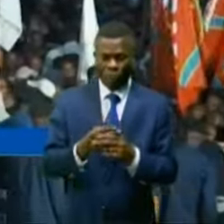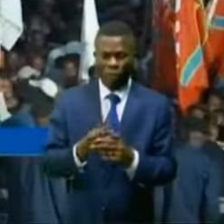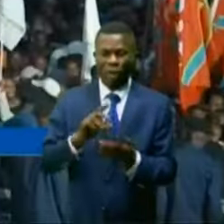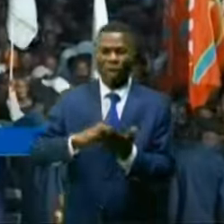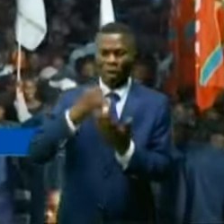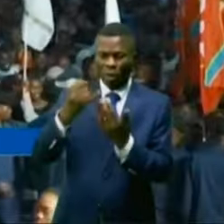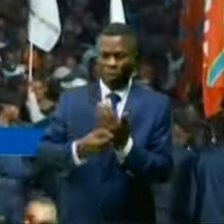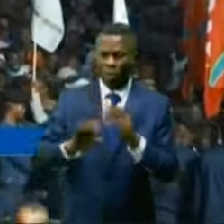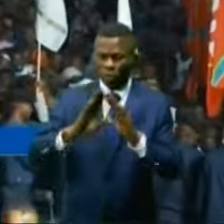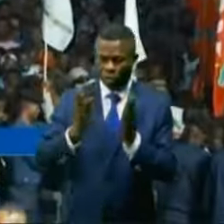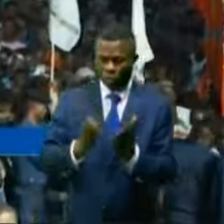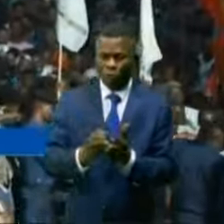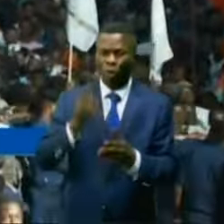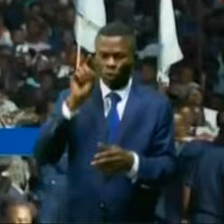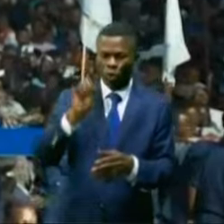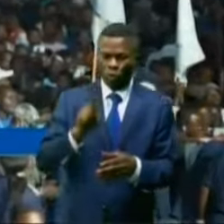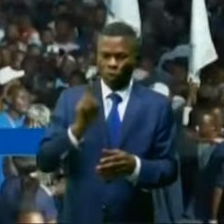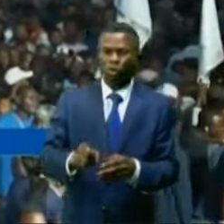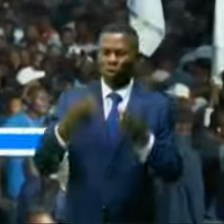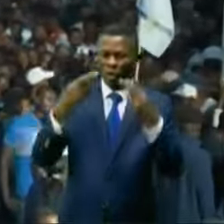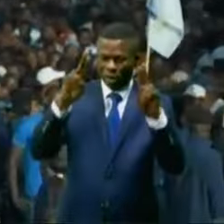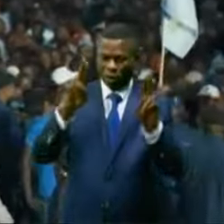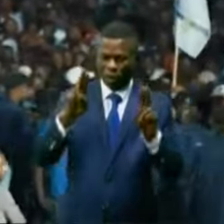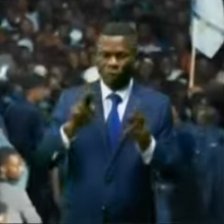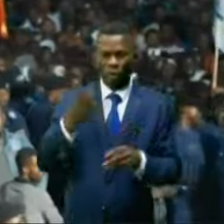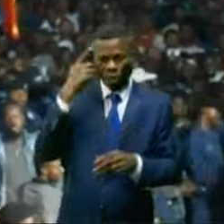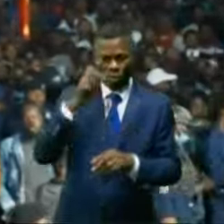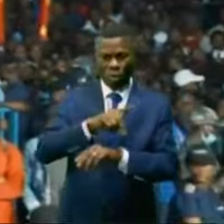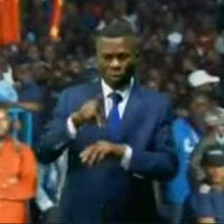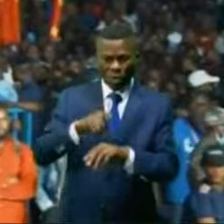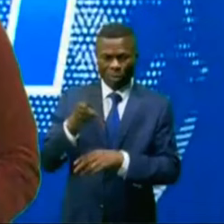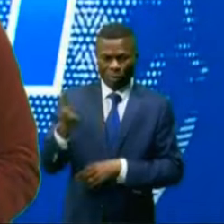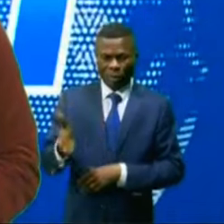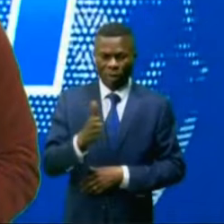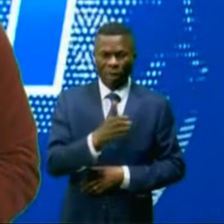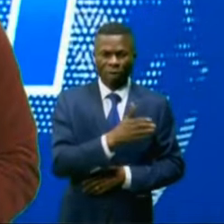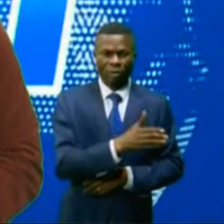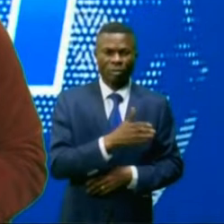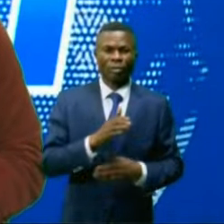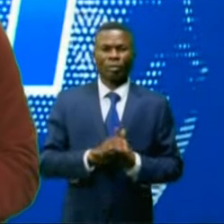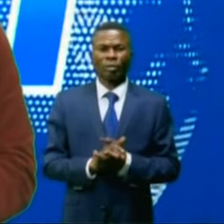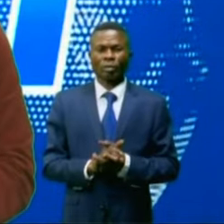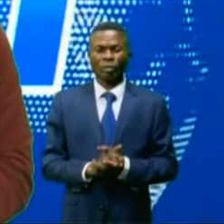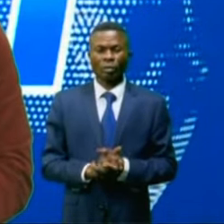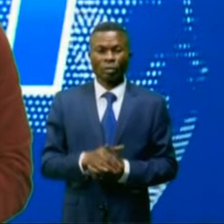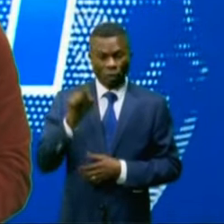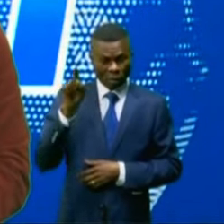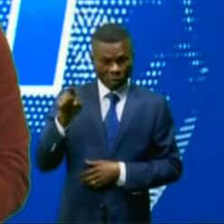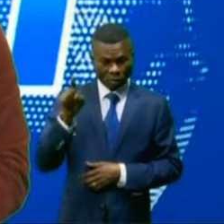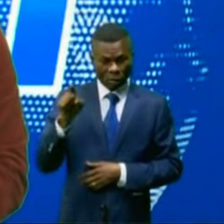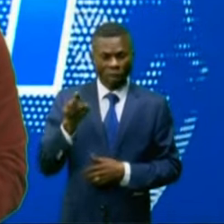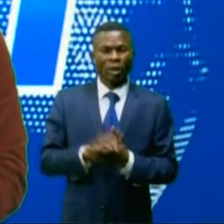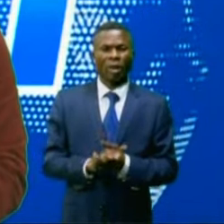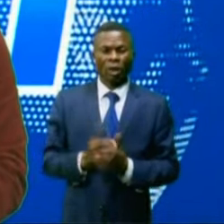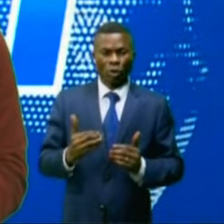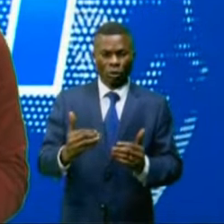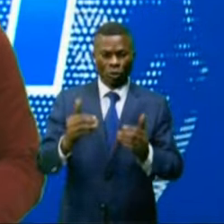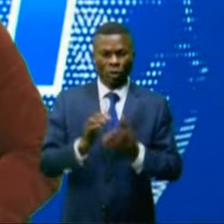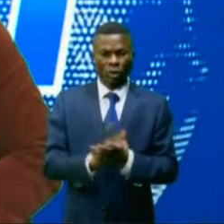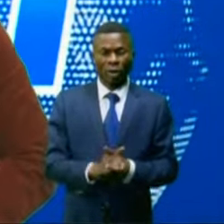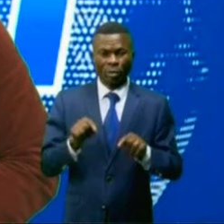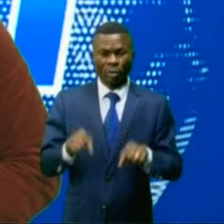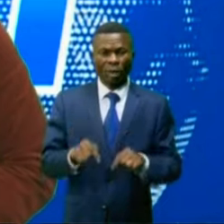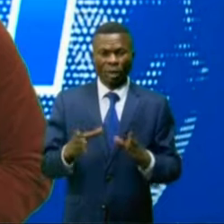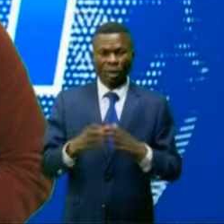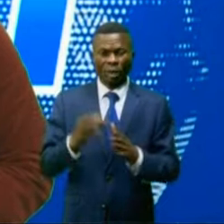de tous les projets qui seront initiés pour la province. Restons toujours dans la province de la Tchopo, cette fois-ci